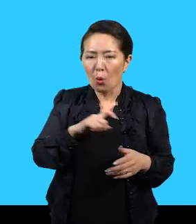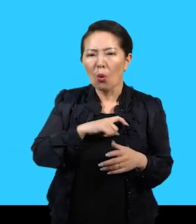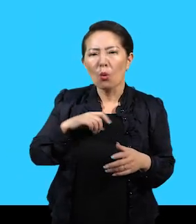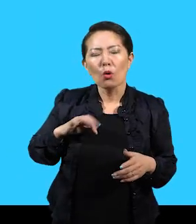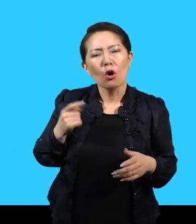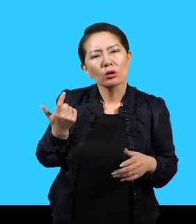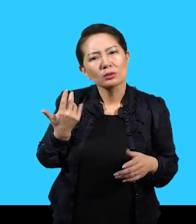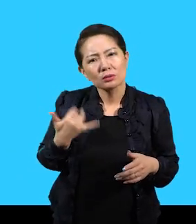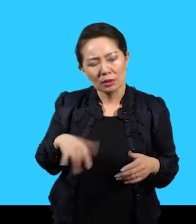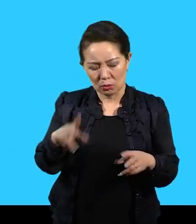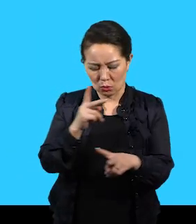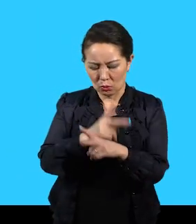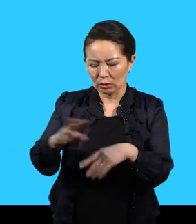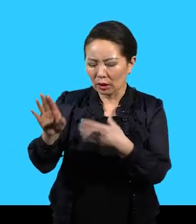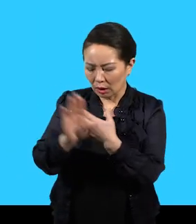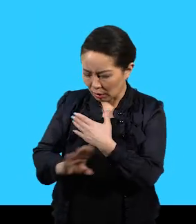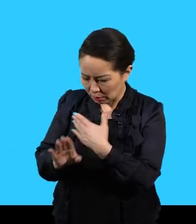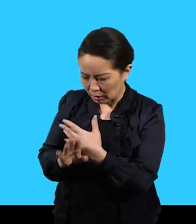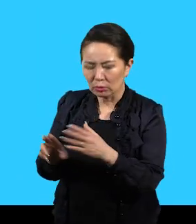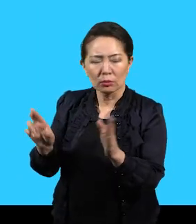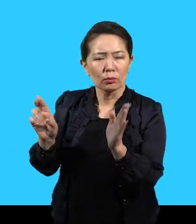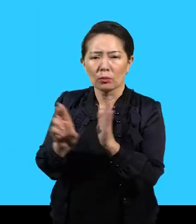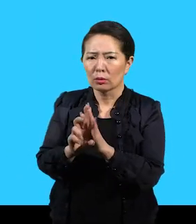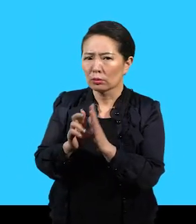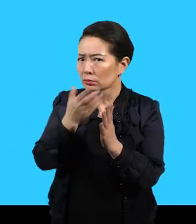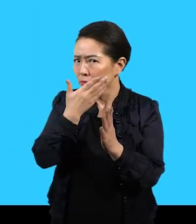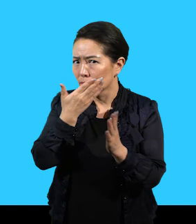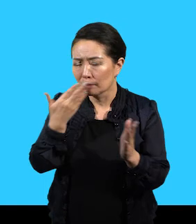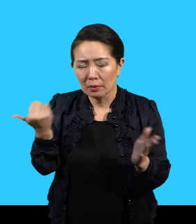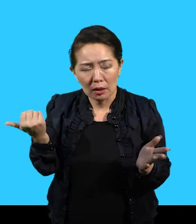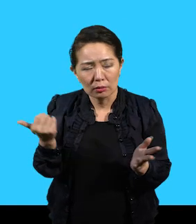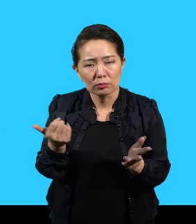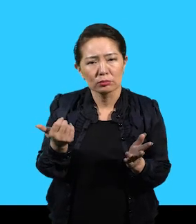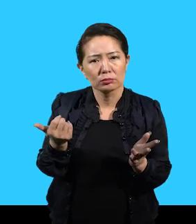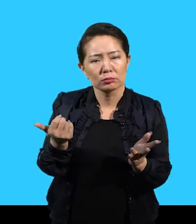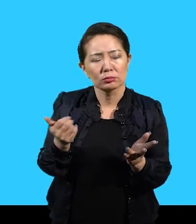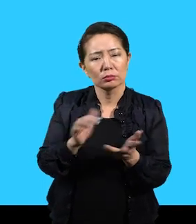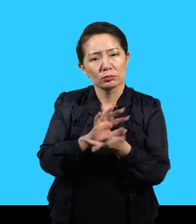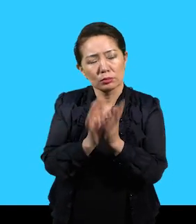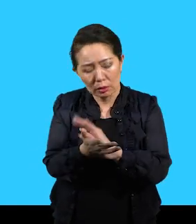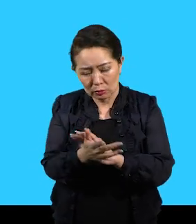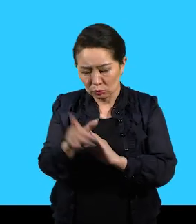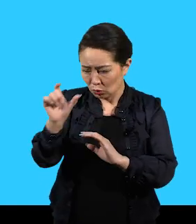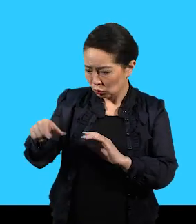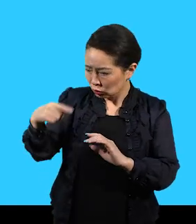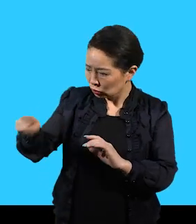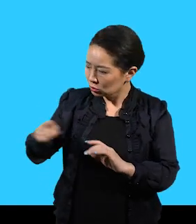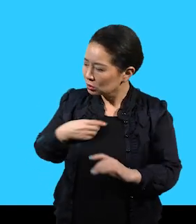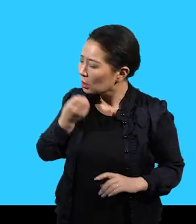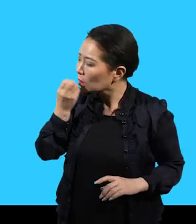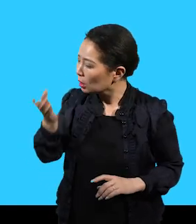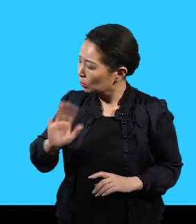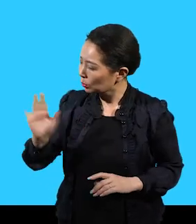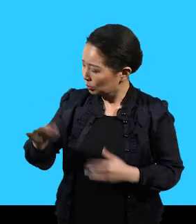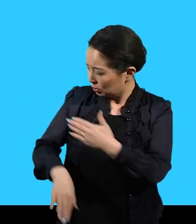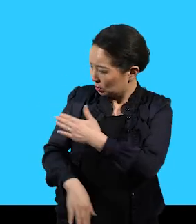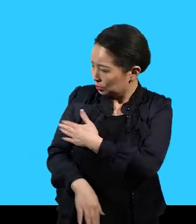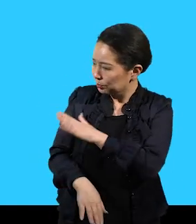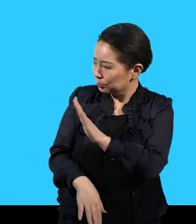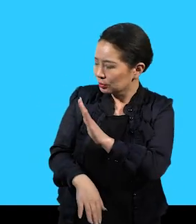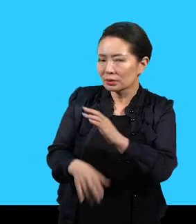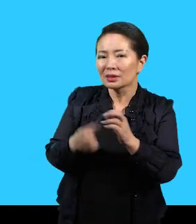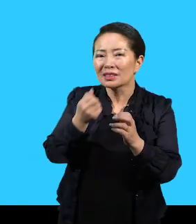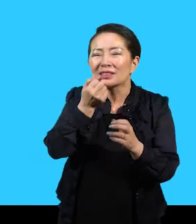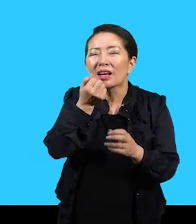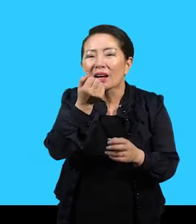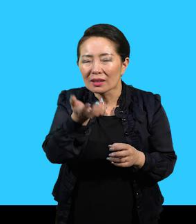орон зайгаа хуулиар хамгаалуулах боломж байхгүй ч харин тэдгээр хүмүүст бид нар хэлж ярьж ойлгуулах,